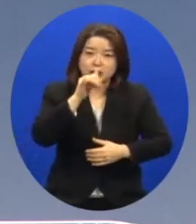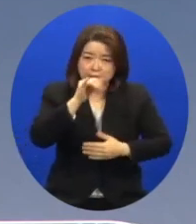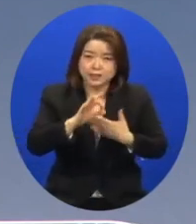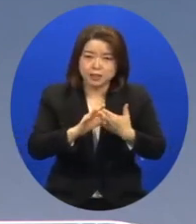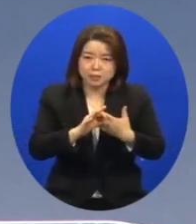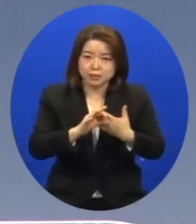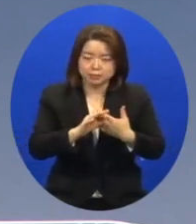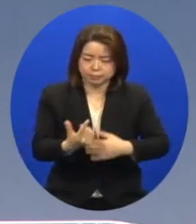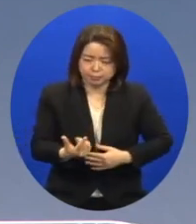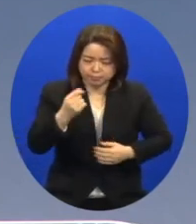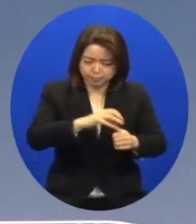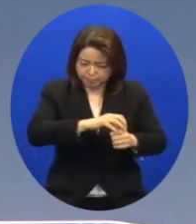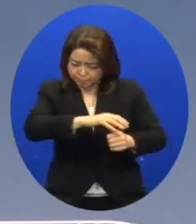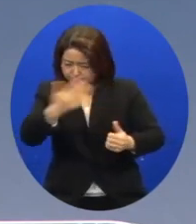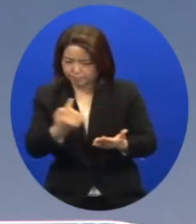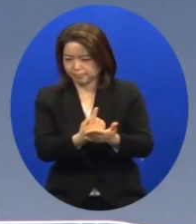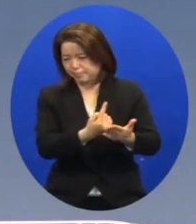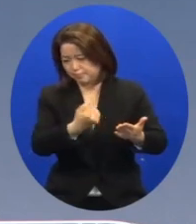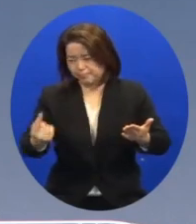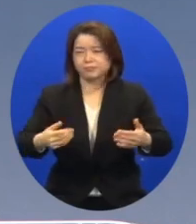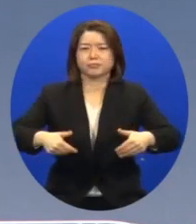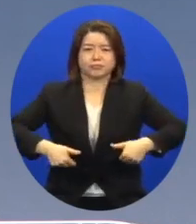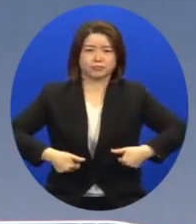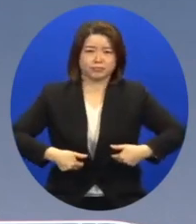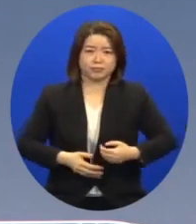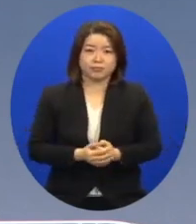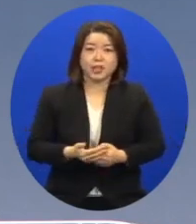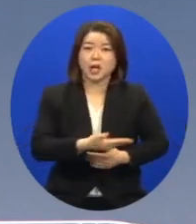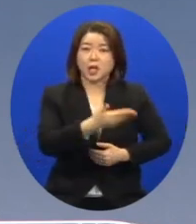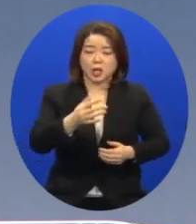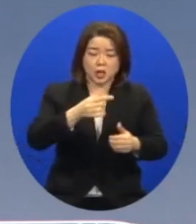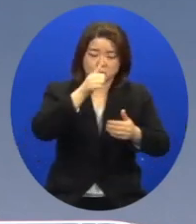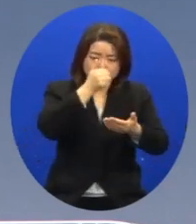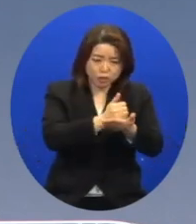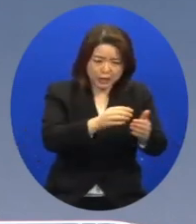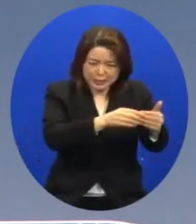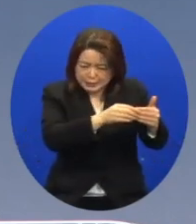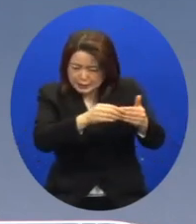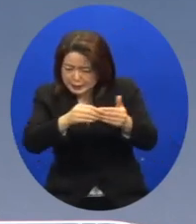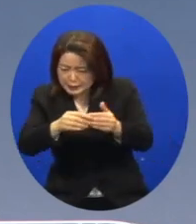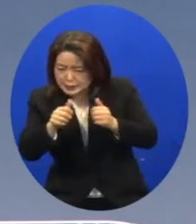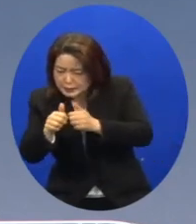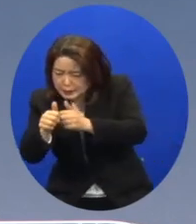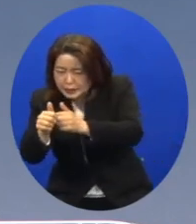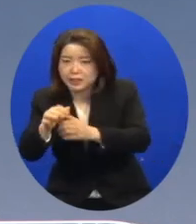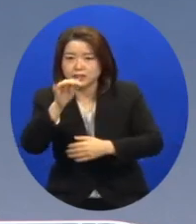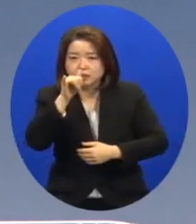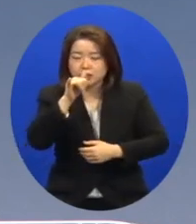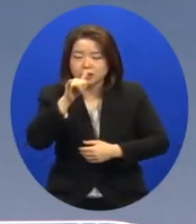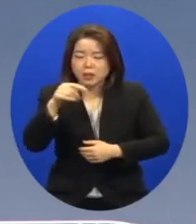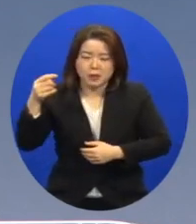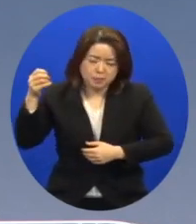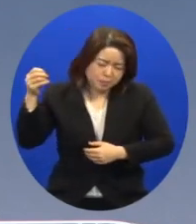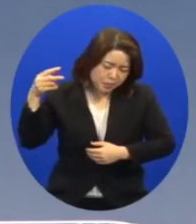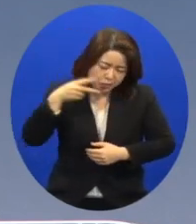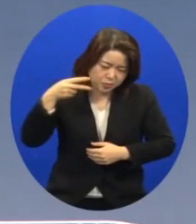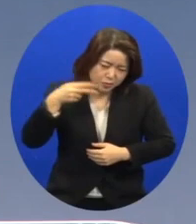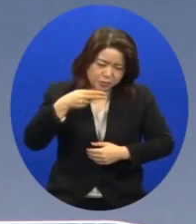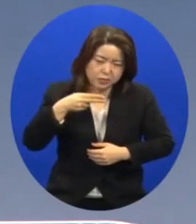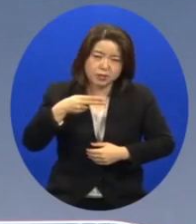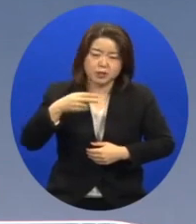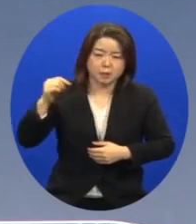속히 거기서 벗어나야 여러분을 죄로 끌고 가는 것이 있습니까 단호하게 거기서 여러분